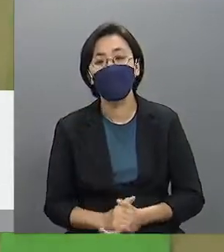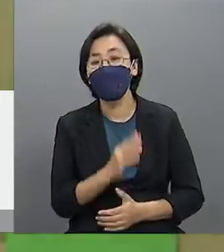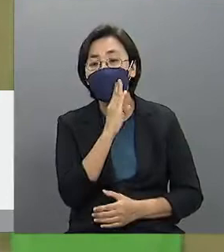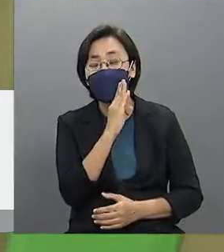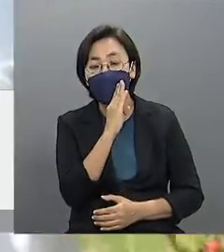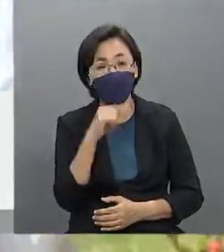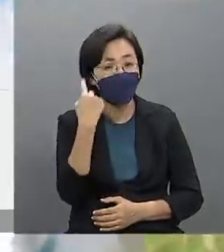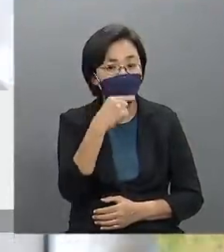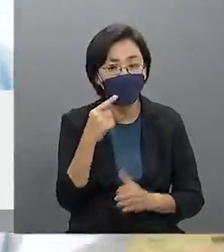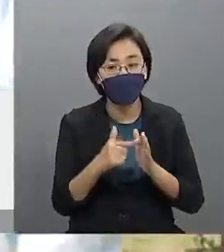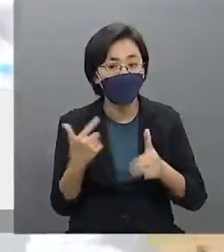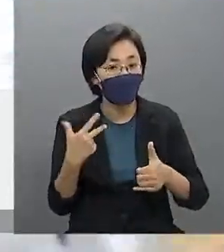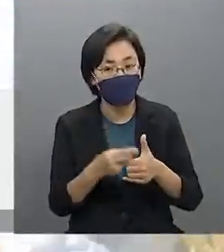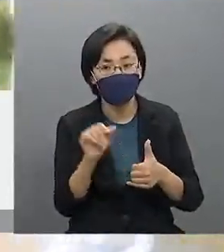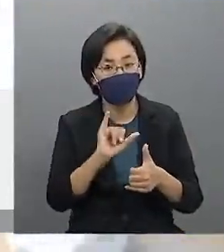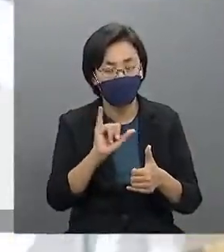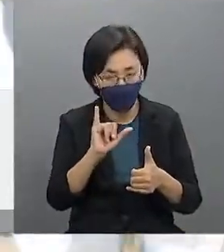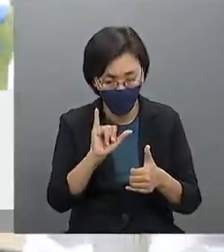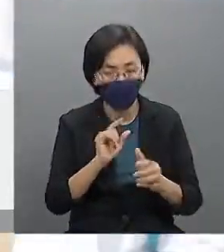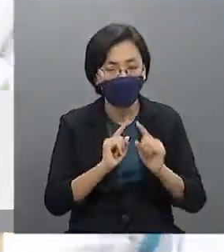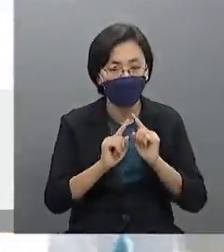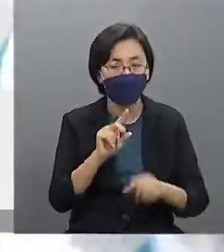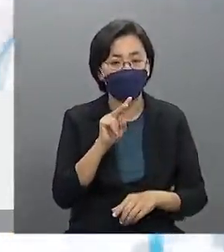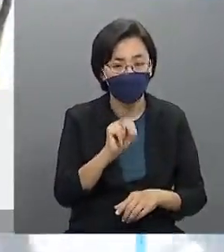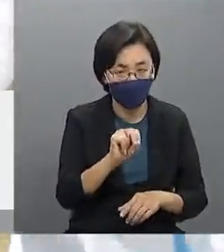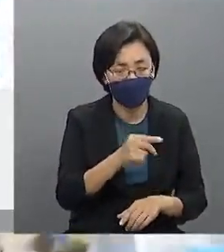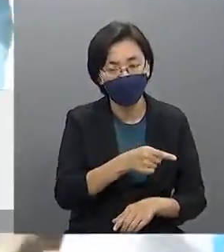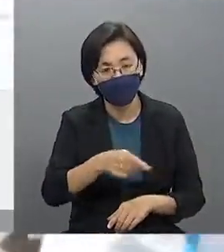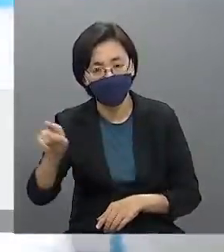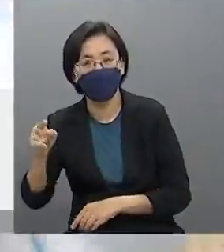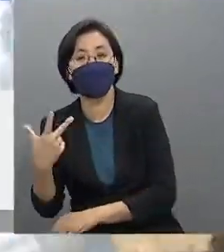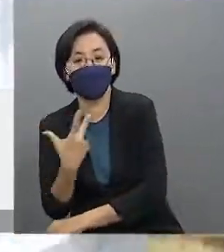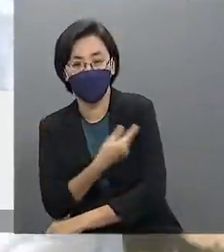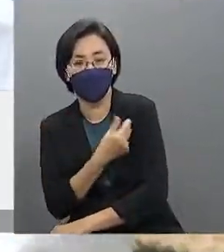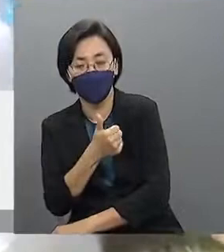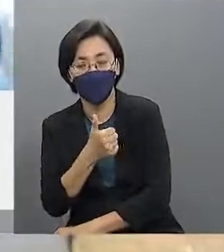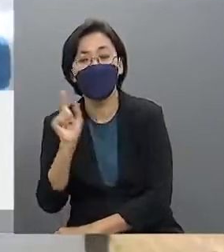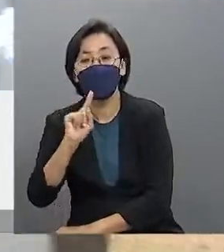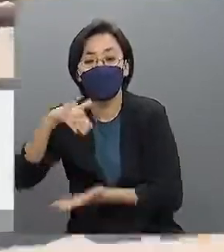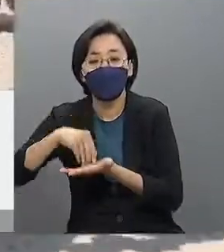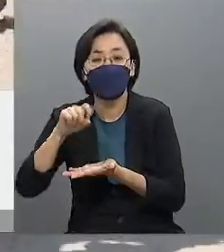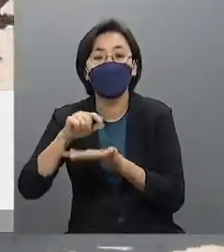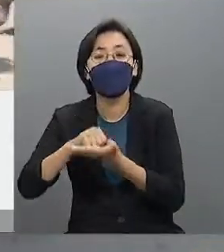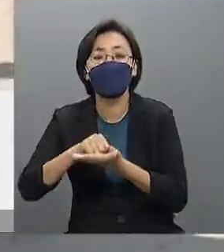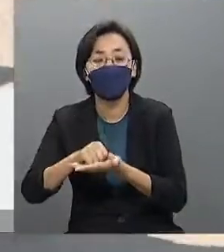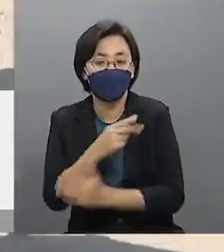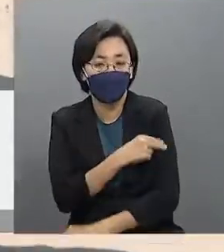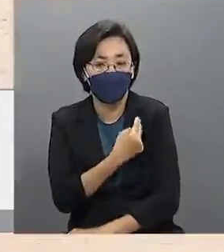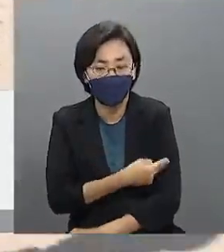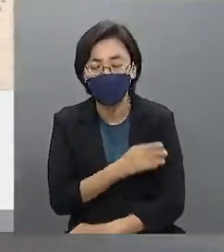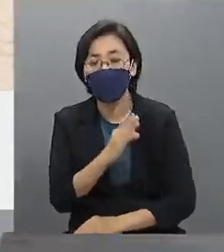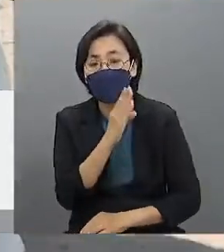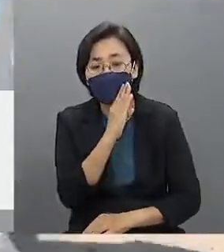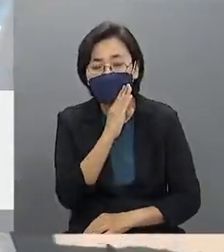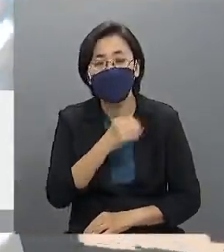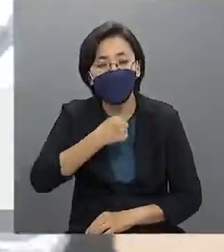วัคซีนก็จะทำการนัดหมายให้ไปรับการฉีดวัคซีนที่ศูนย์บริการและหากเป็นผู้ป่วยที่สูงอายุ